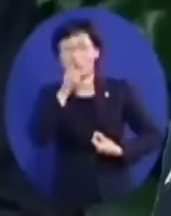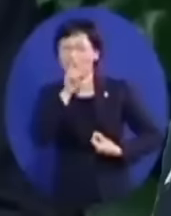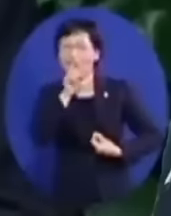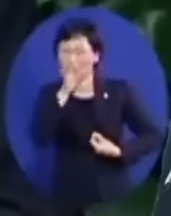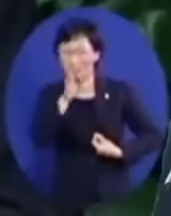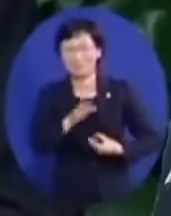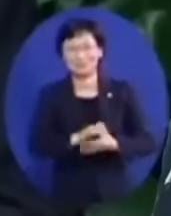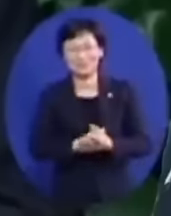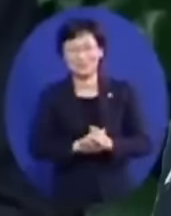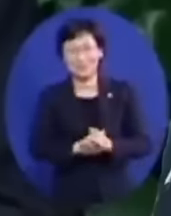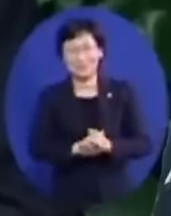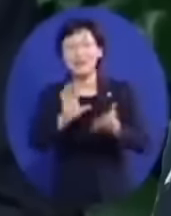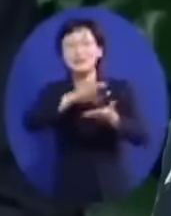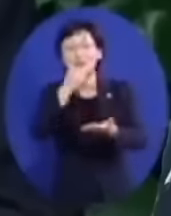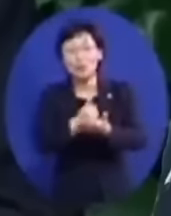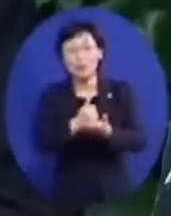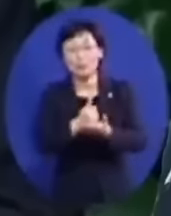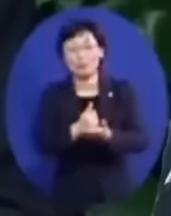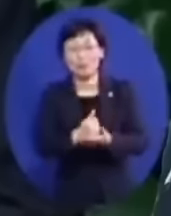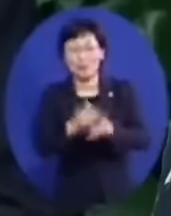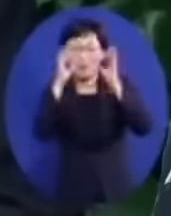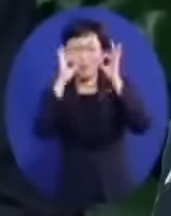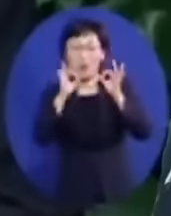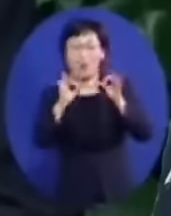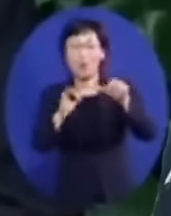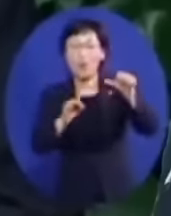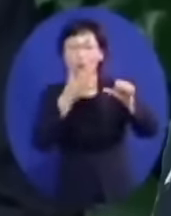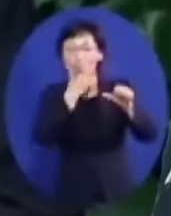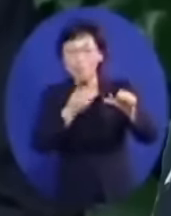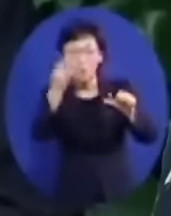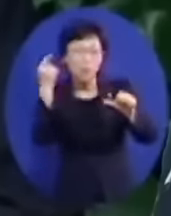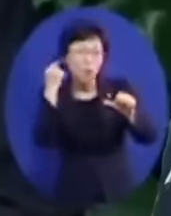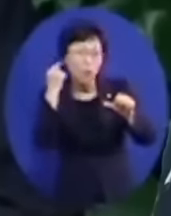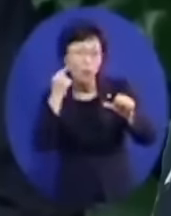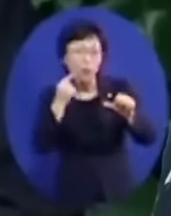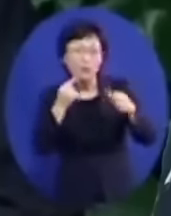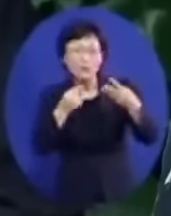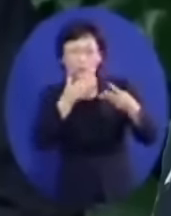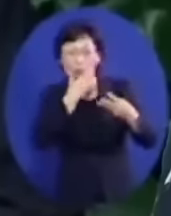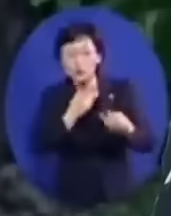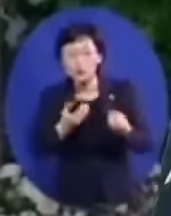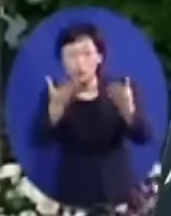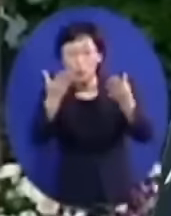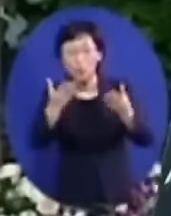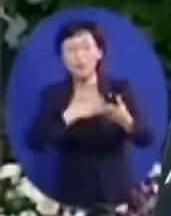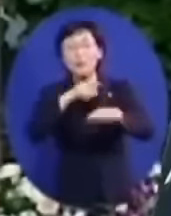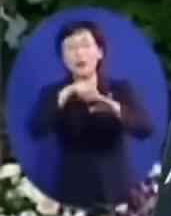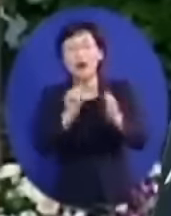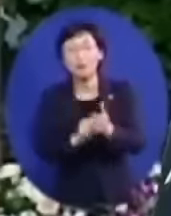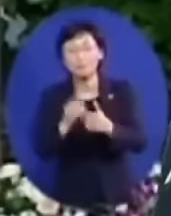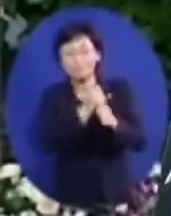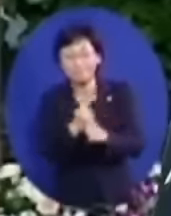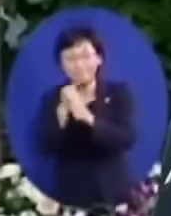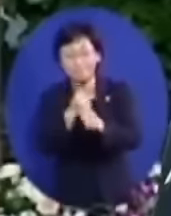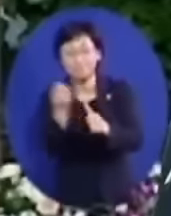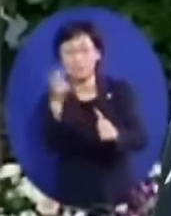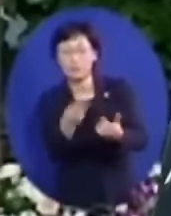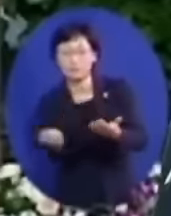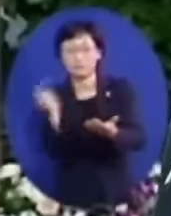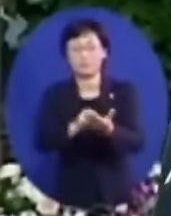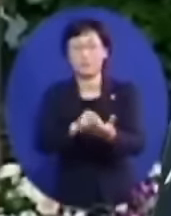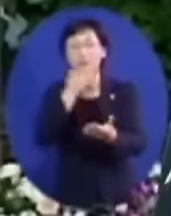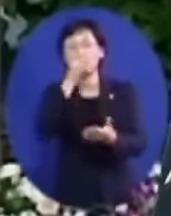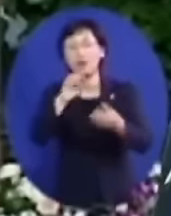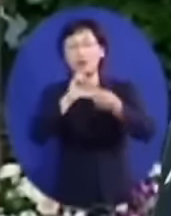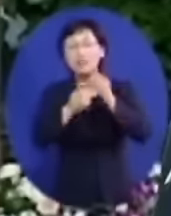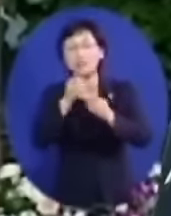되는 소리 아니냐? 그리스도를 보면 오중복음과 삼중축복이 내 마음을 부여잡고 나를 다시 일으켜주는 것입니다.